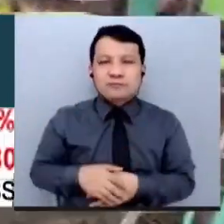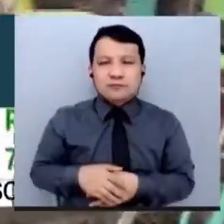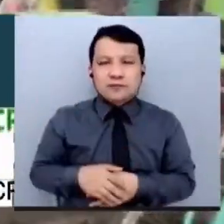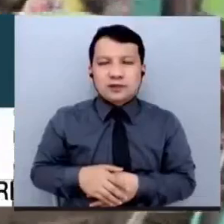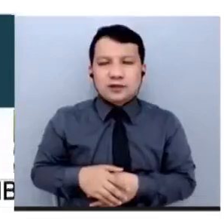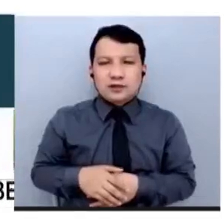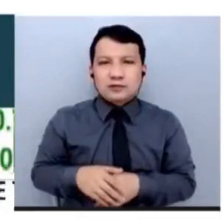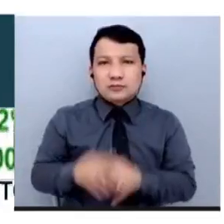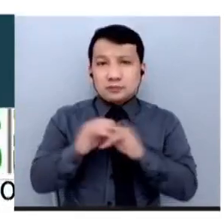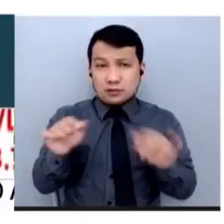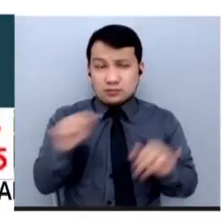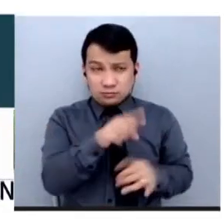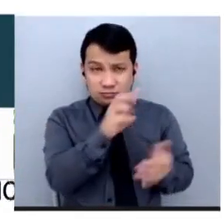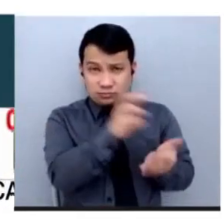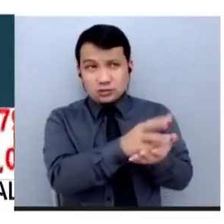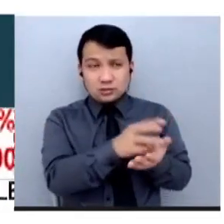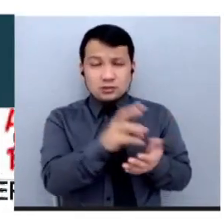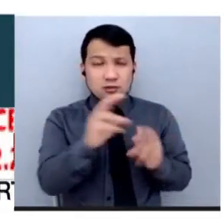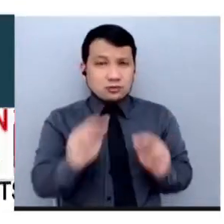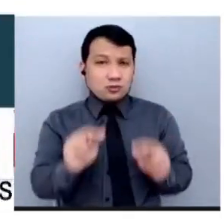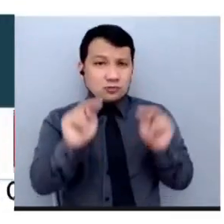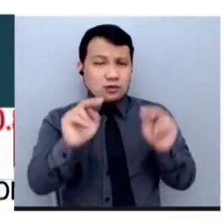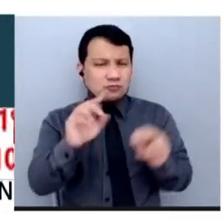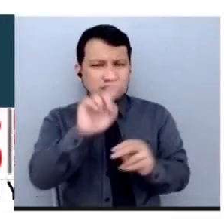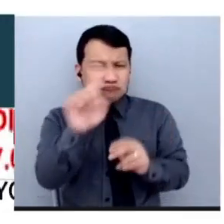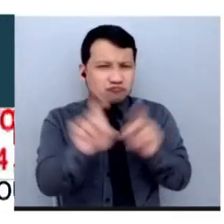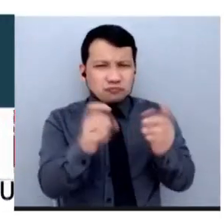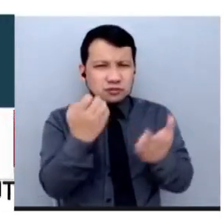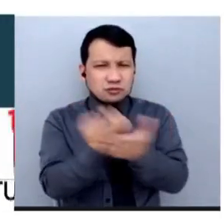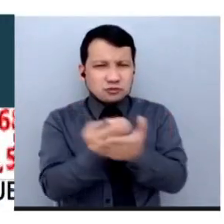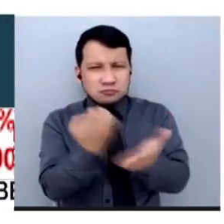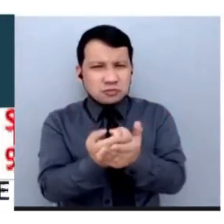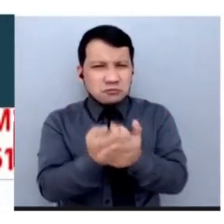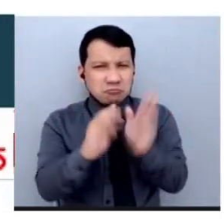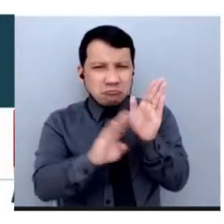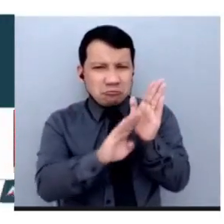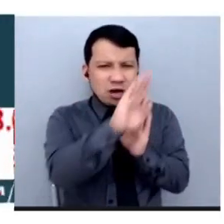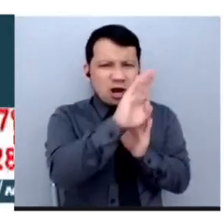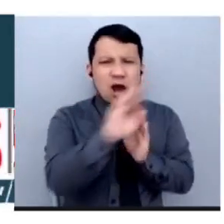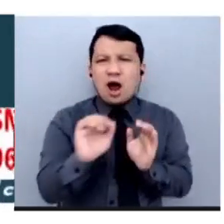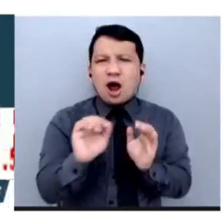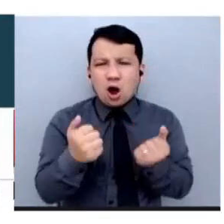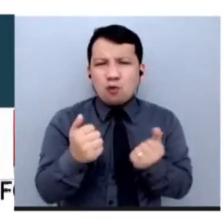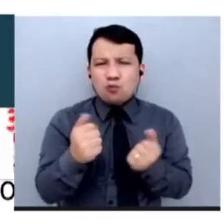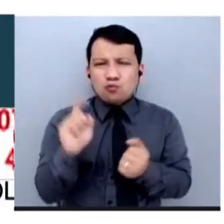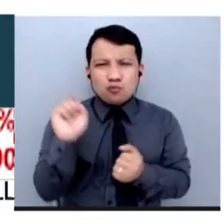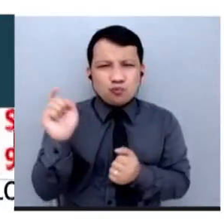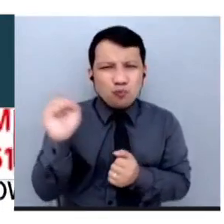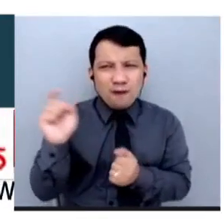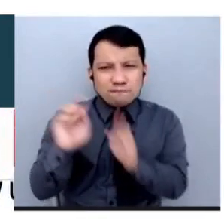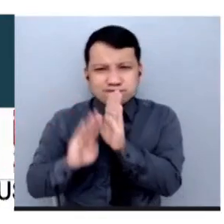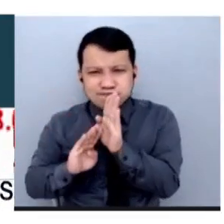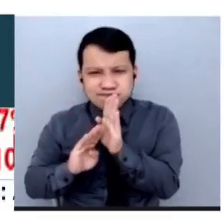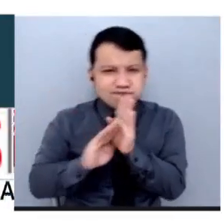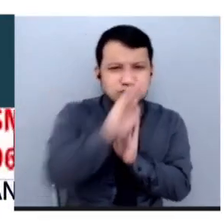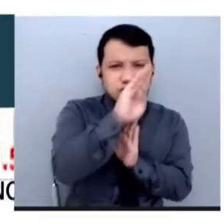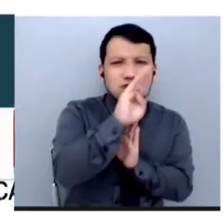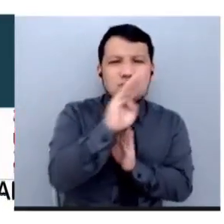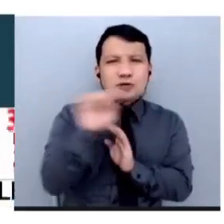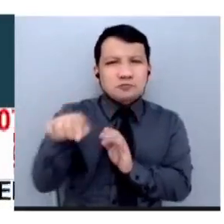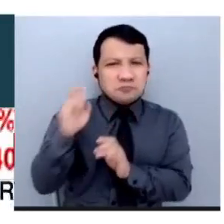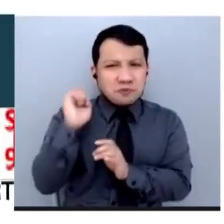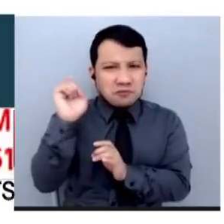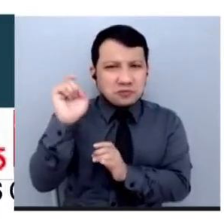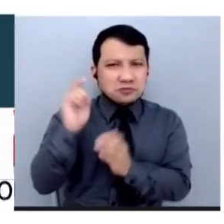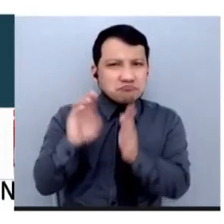In the city of Navotas, Mayor, when you talk about economic recovery, what is the fastest way to jumpstart the local economy